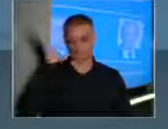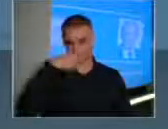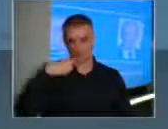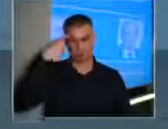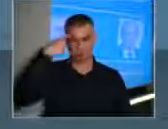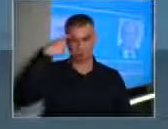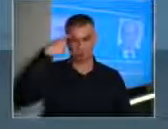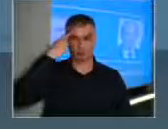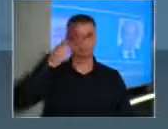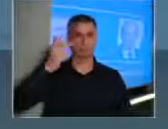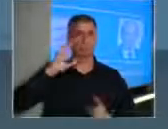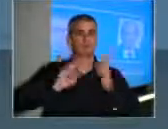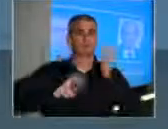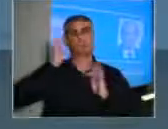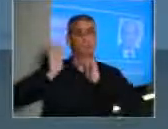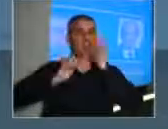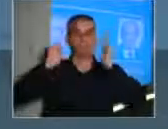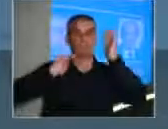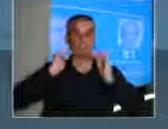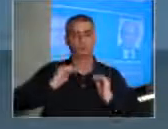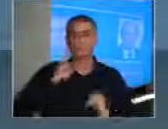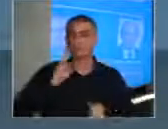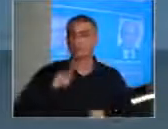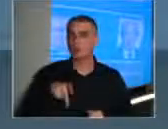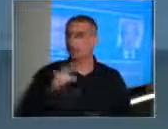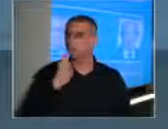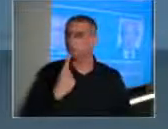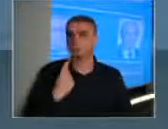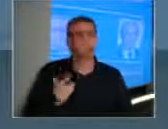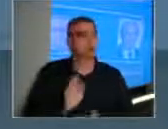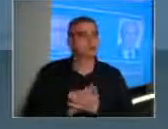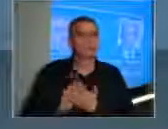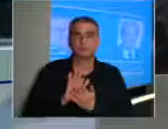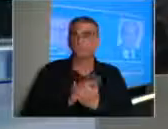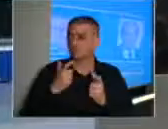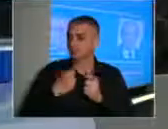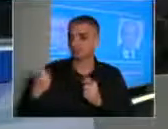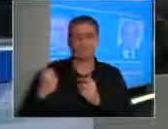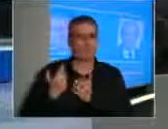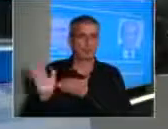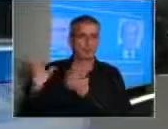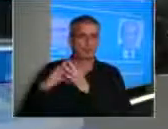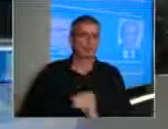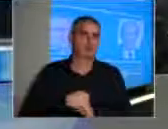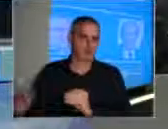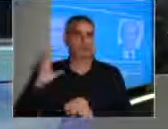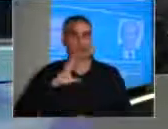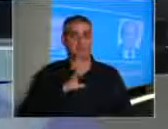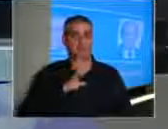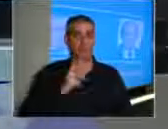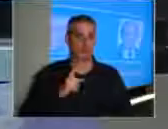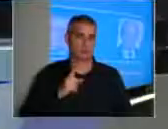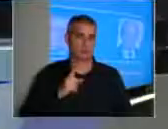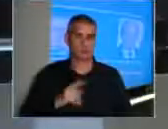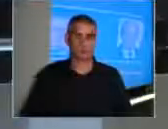ויודע ולהרים את גובה הלהבות ולהוריד, הוא יכול למצוא את עצמו בלי מפלגת ימין. וזה גם עשוי להיות מסוכן, לא